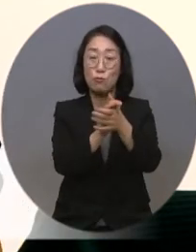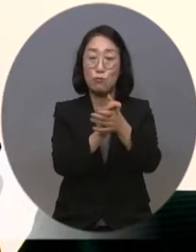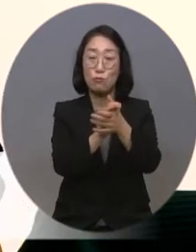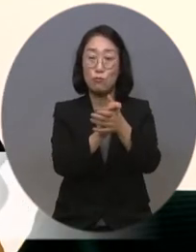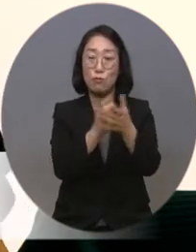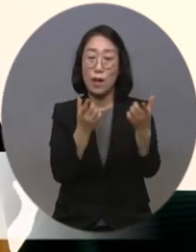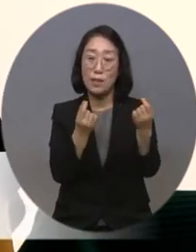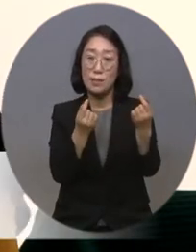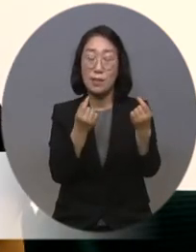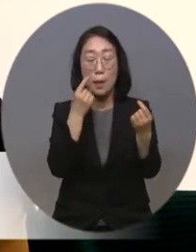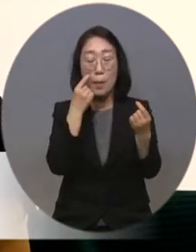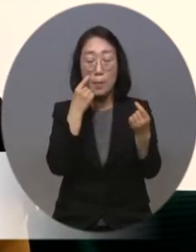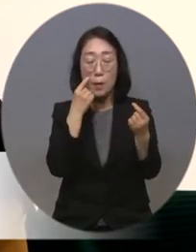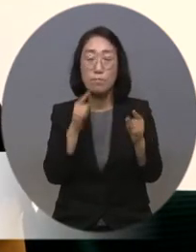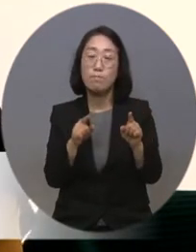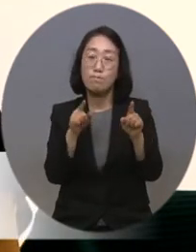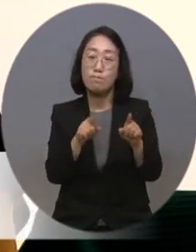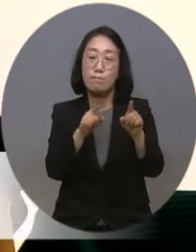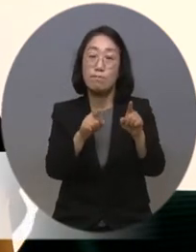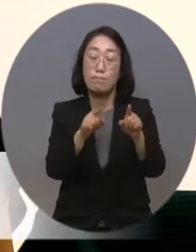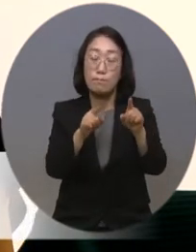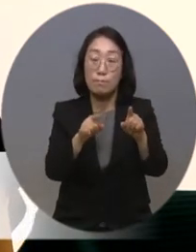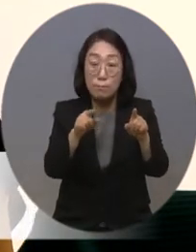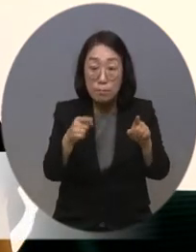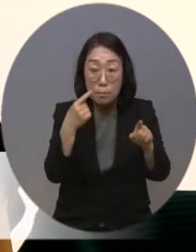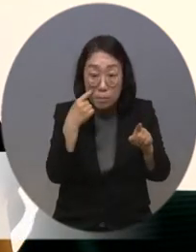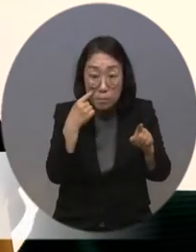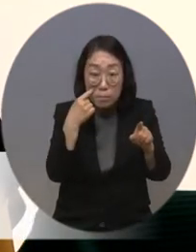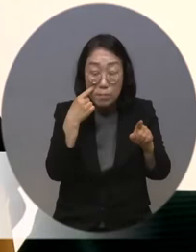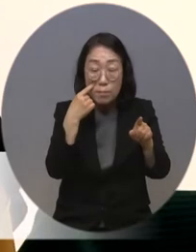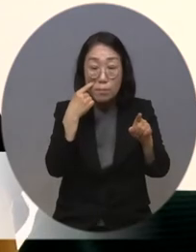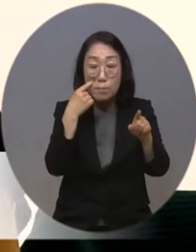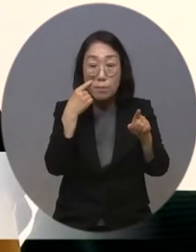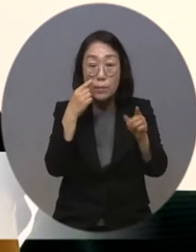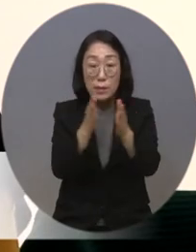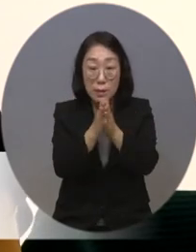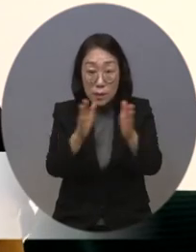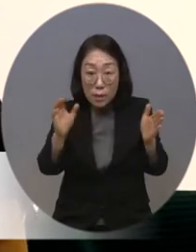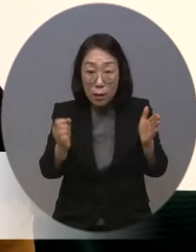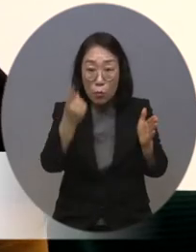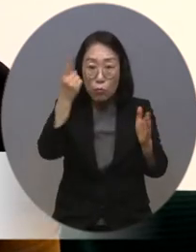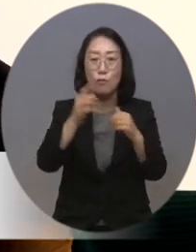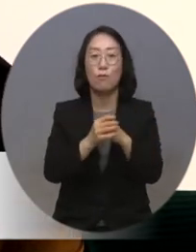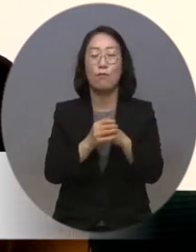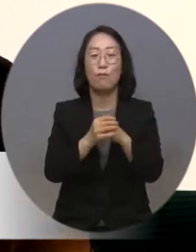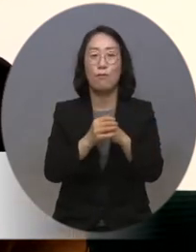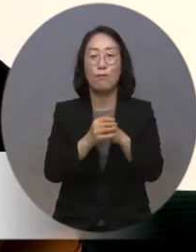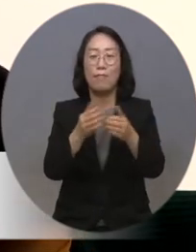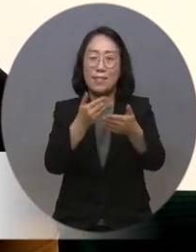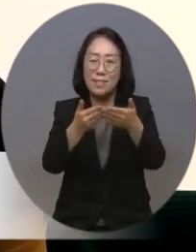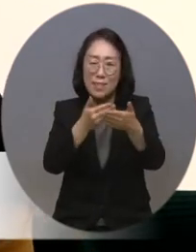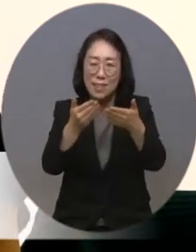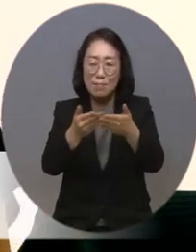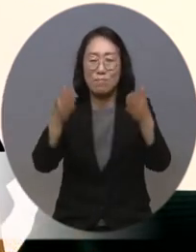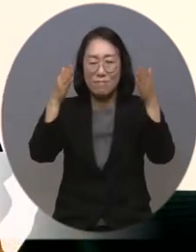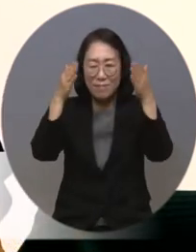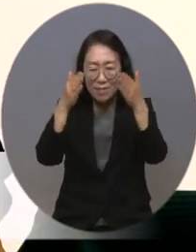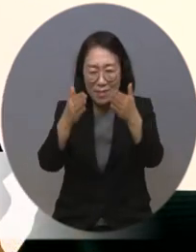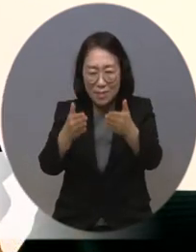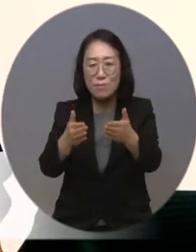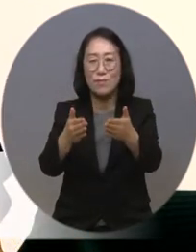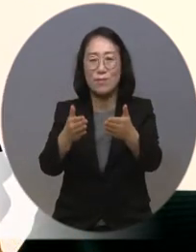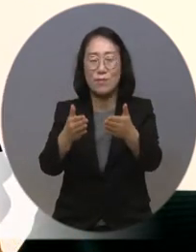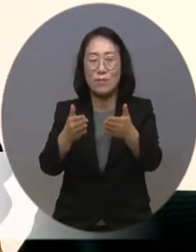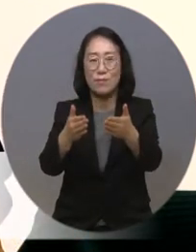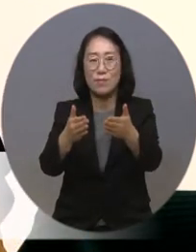친구를 따라서 처음에는 친구를 따라서 그냥 가긴 갔는데 그게 그냥 홀딱 반해가지고 한번 나도